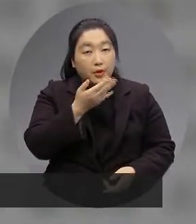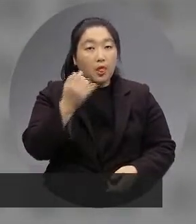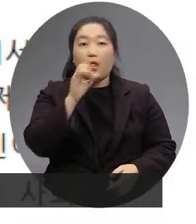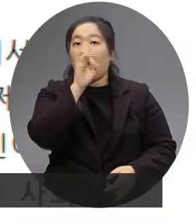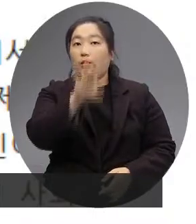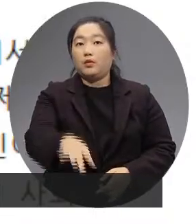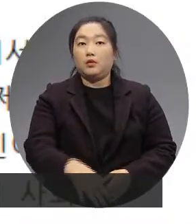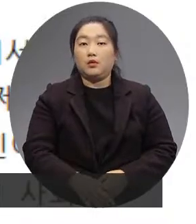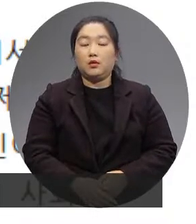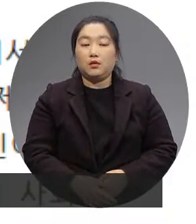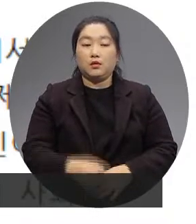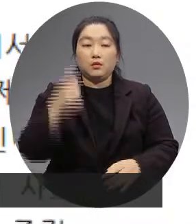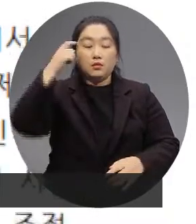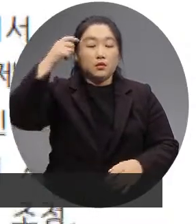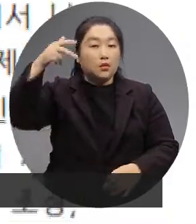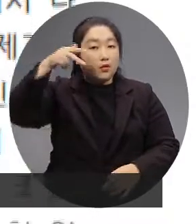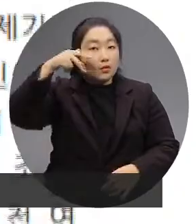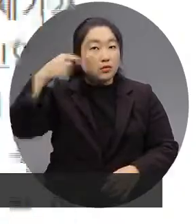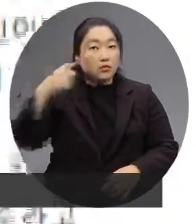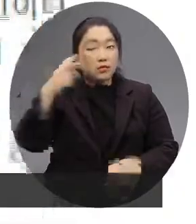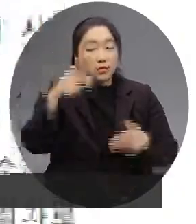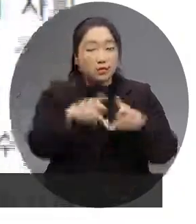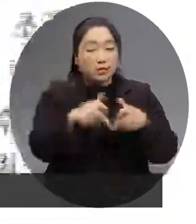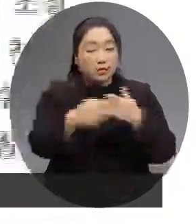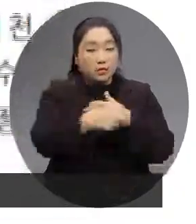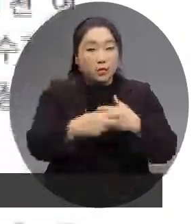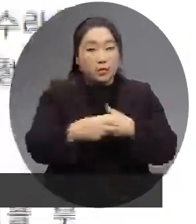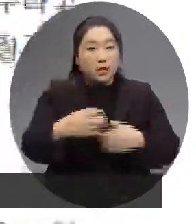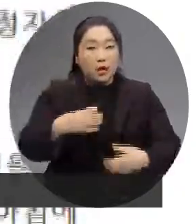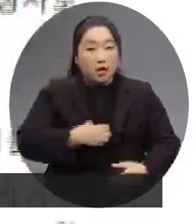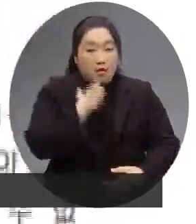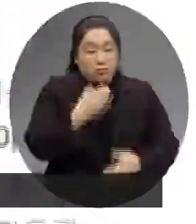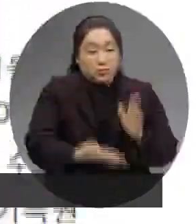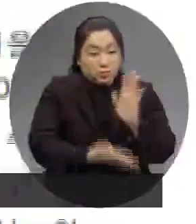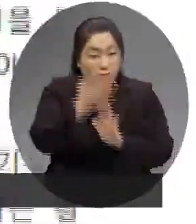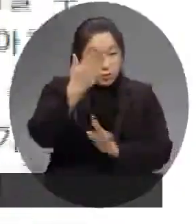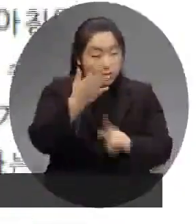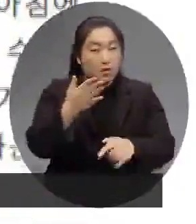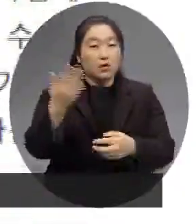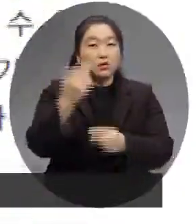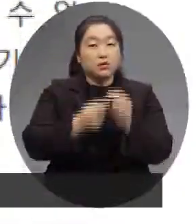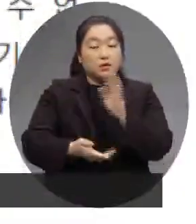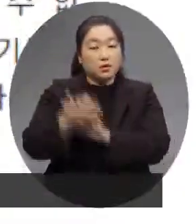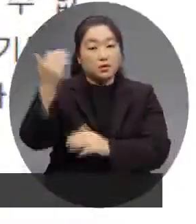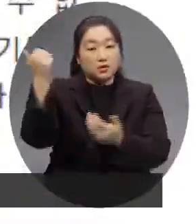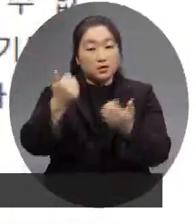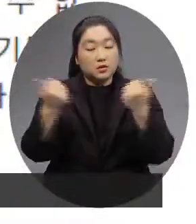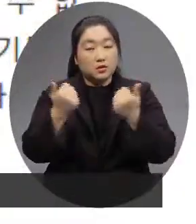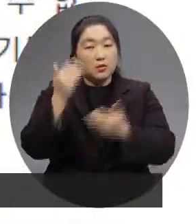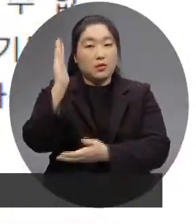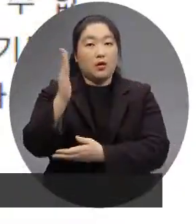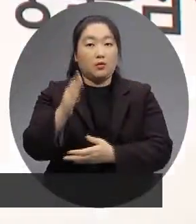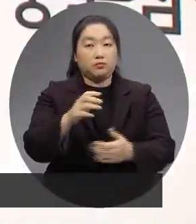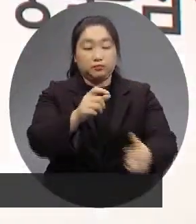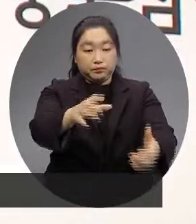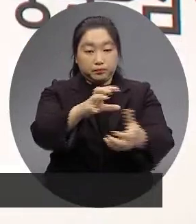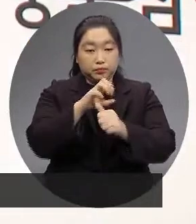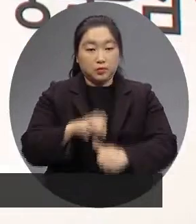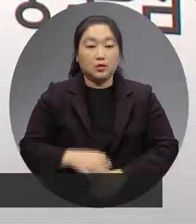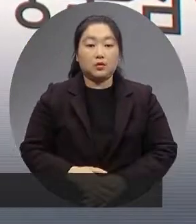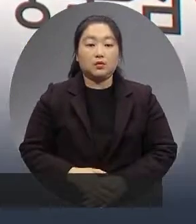된다며 정신병원을 혐오시설로 인정한 이 시장의 시의회 발언까지 소환했습니다.